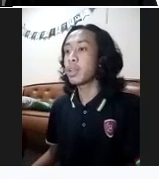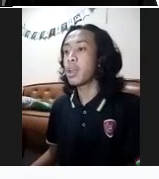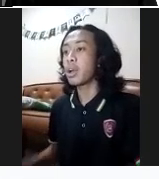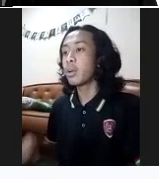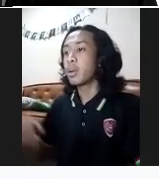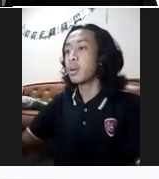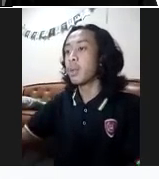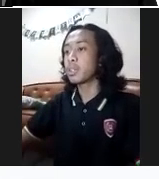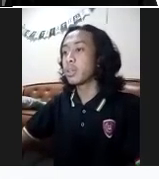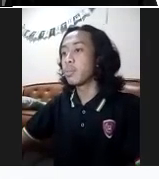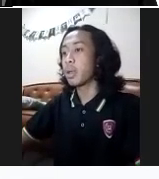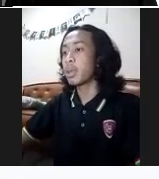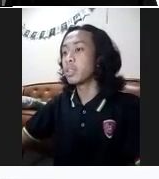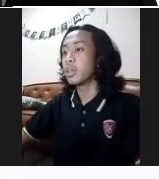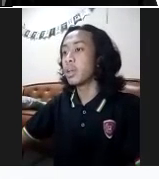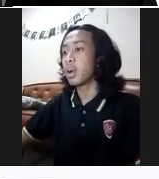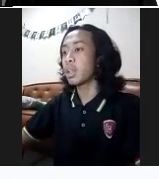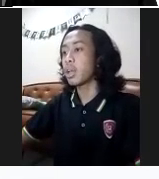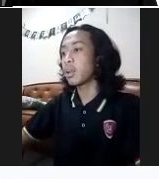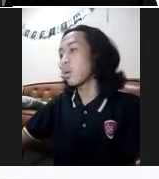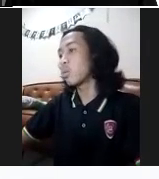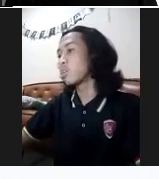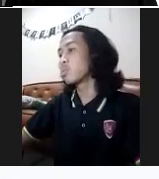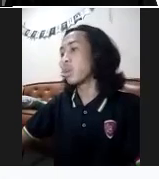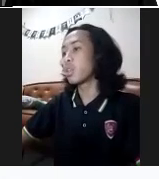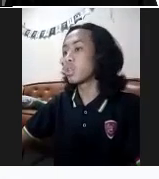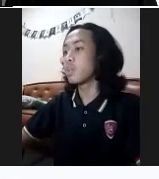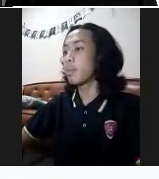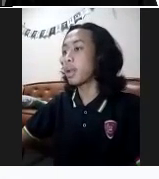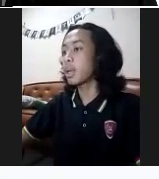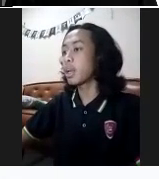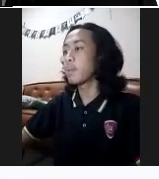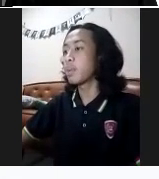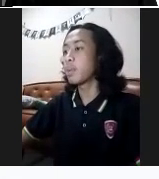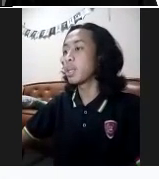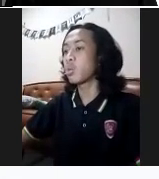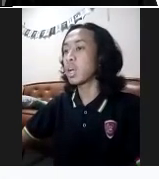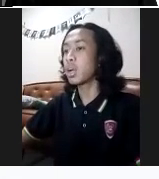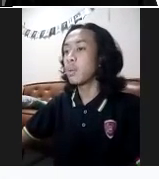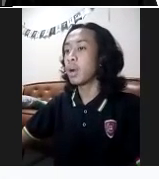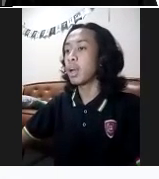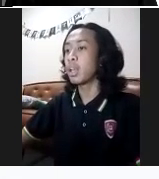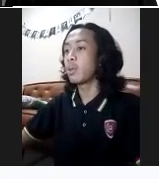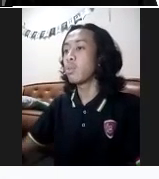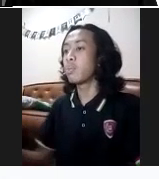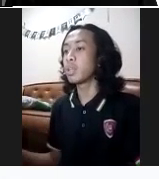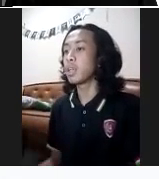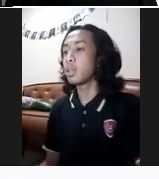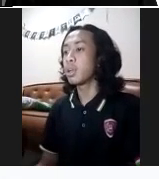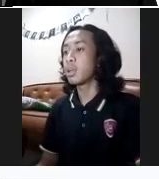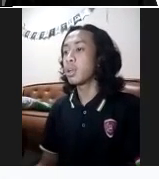Presbyteriana Mackenzie angkatan tahun 1954. Mendes da Rocha menghadiri